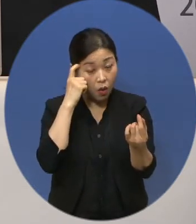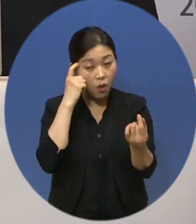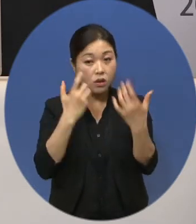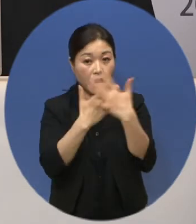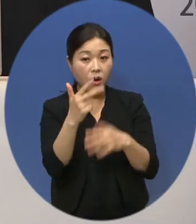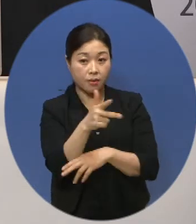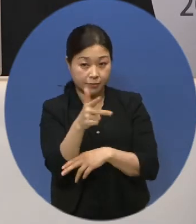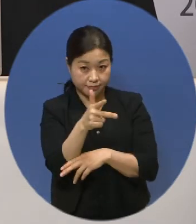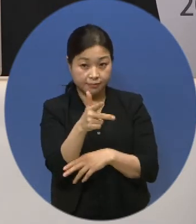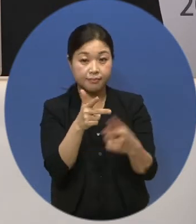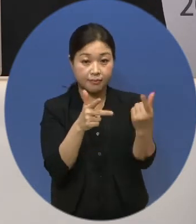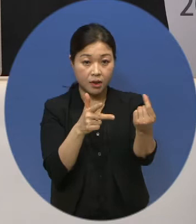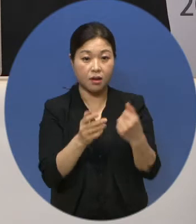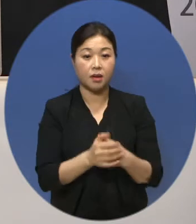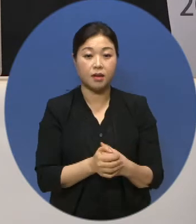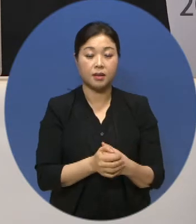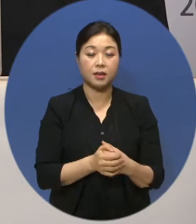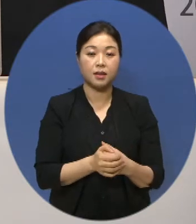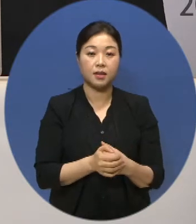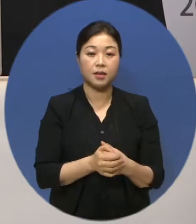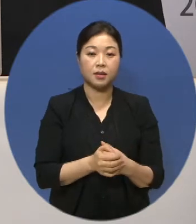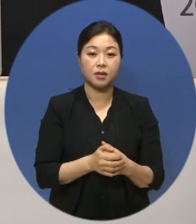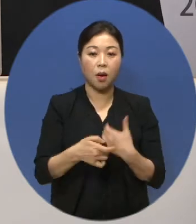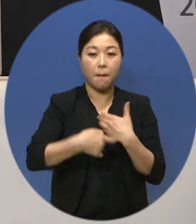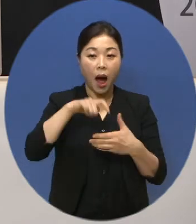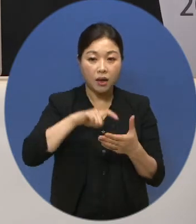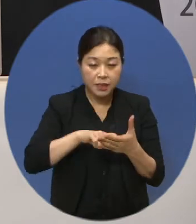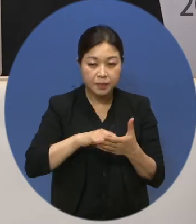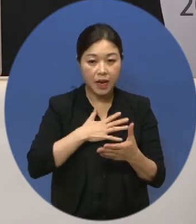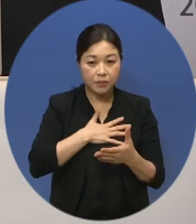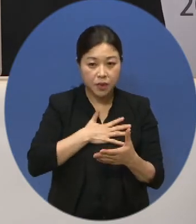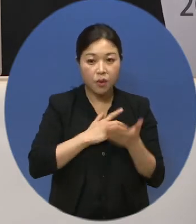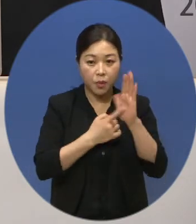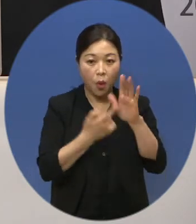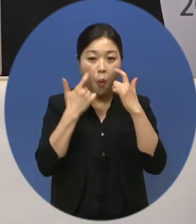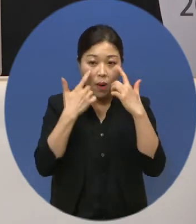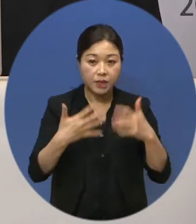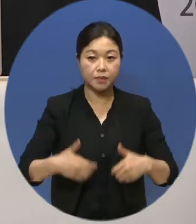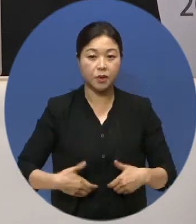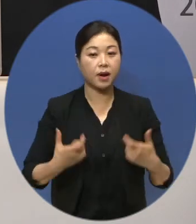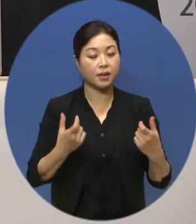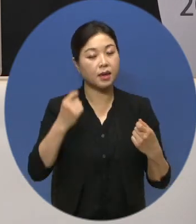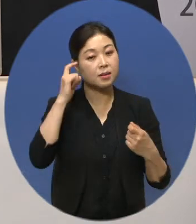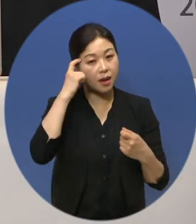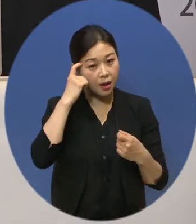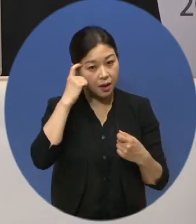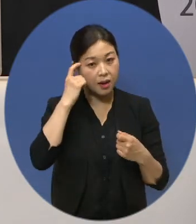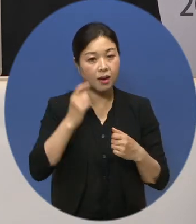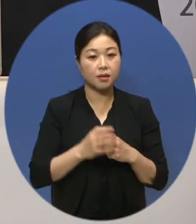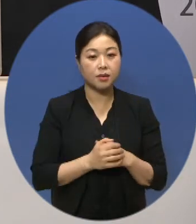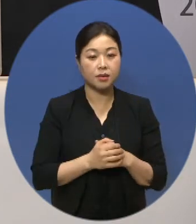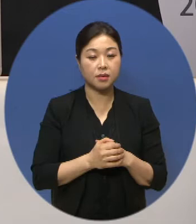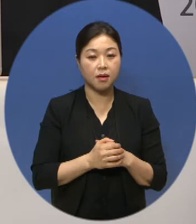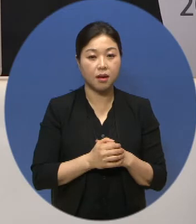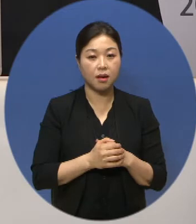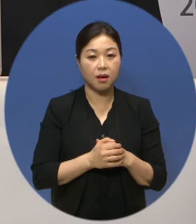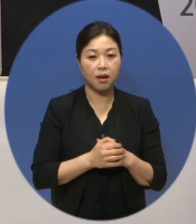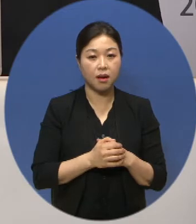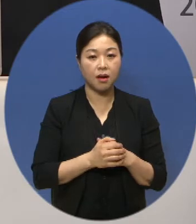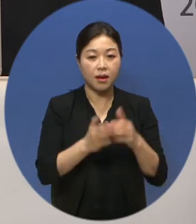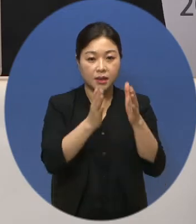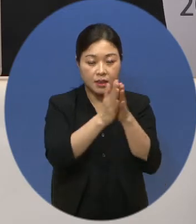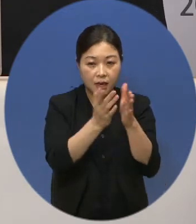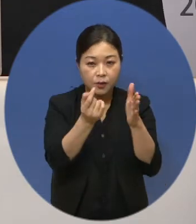그래서 그거를 그래도 전달을 좀 확실하게 해줘야겠다라는 생각이 들어서 이제 스타트가